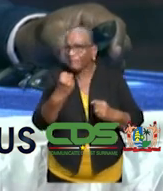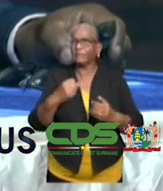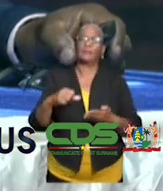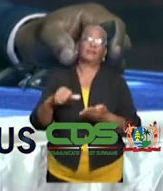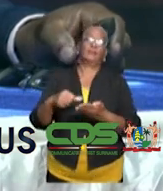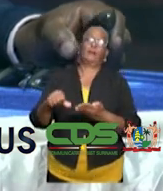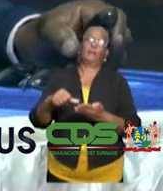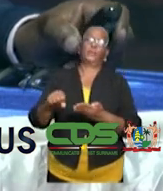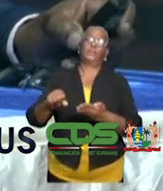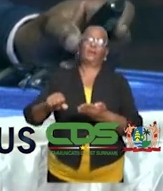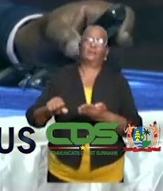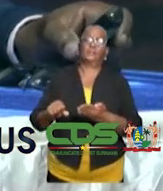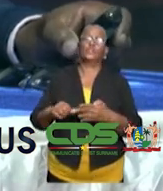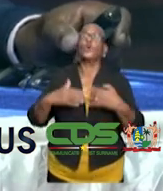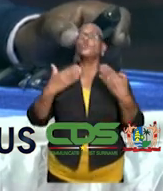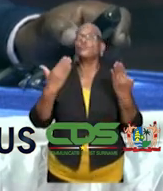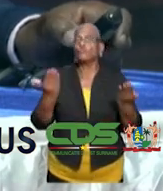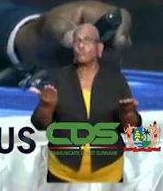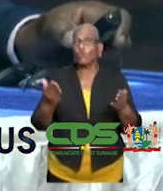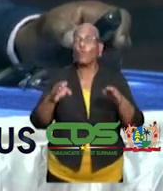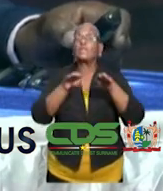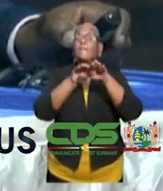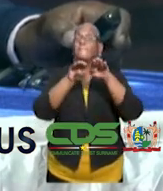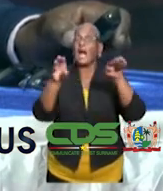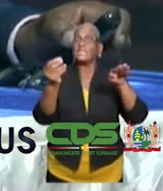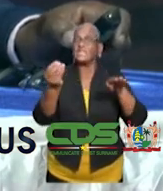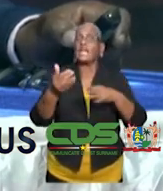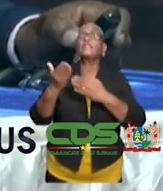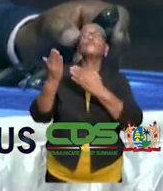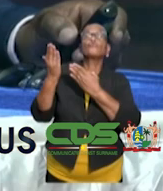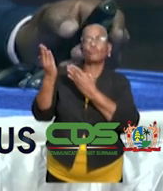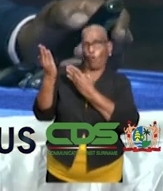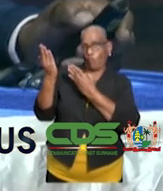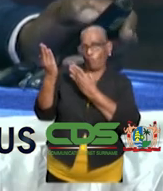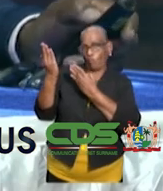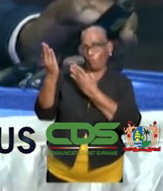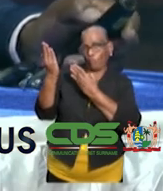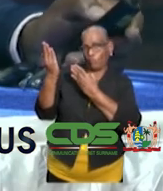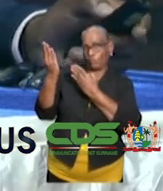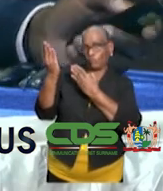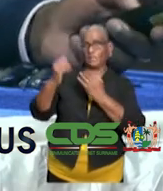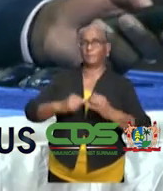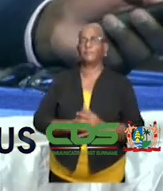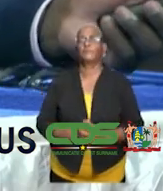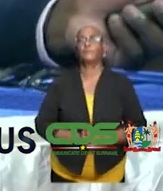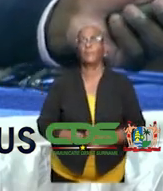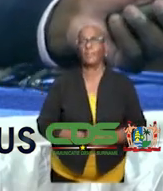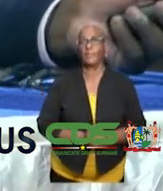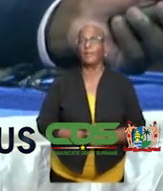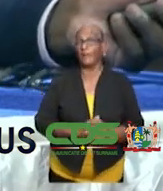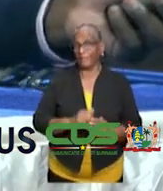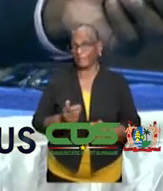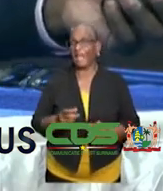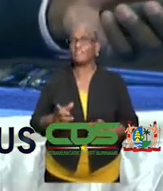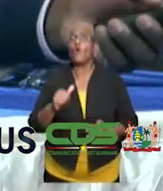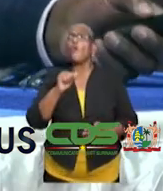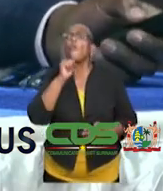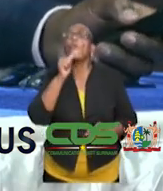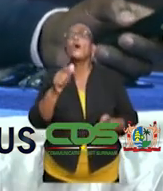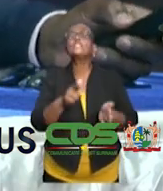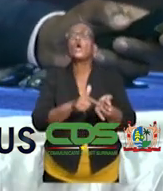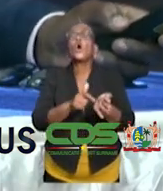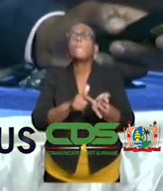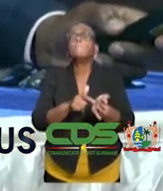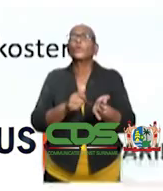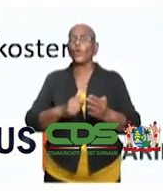Tot zover het basistarief. En dan gaan we over naar het verbruikstarief. En dat moet